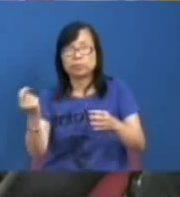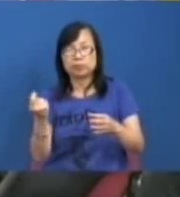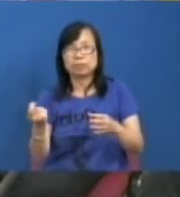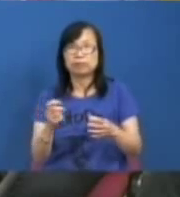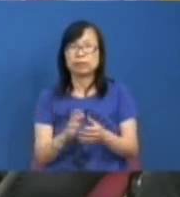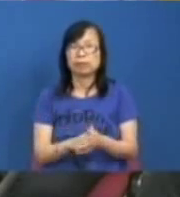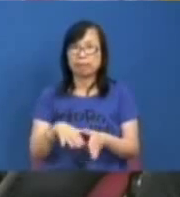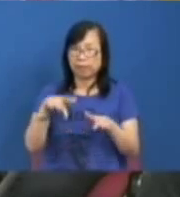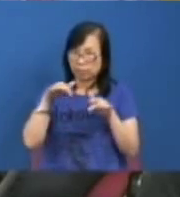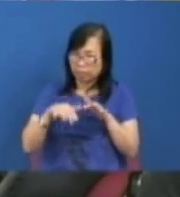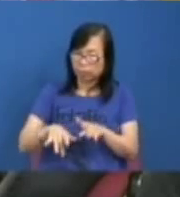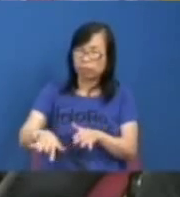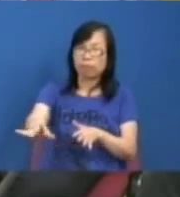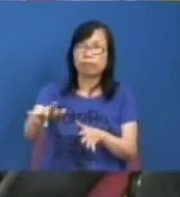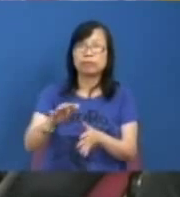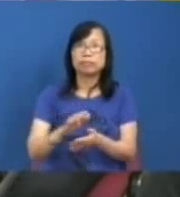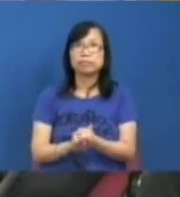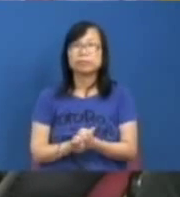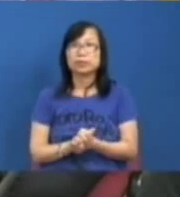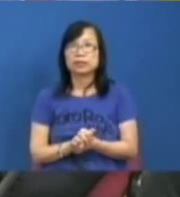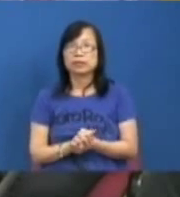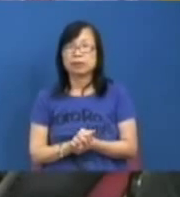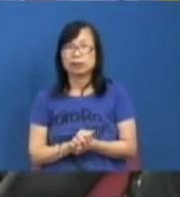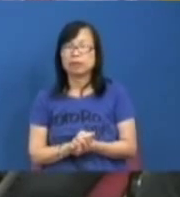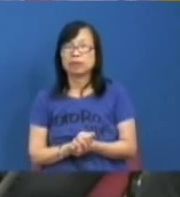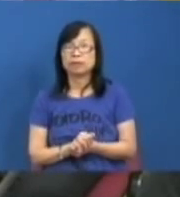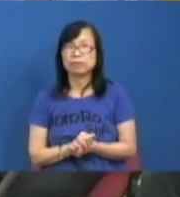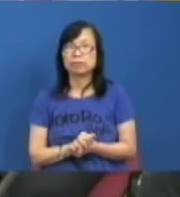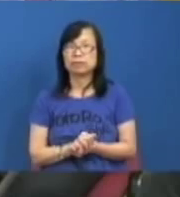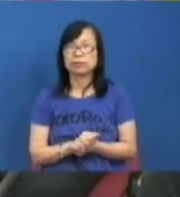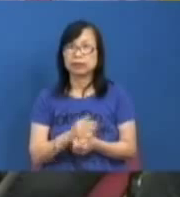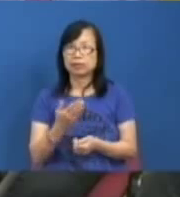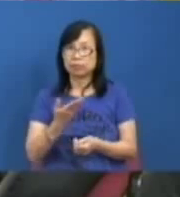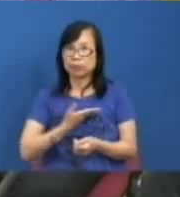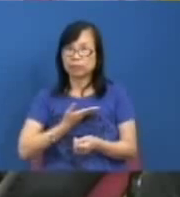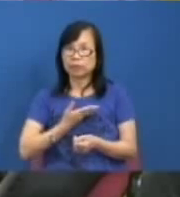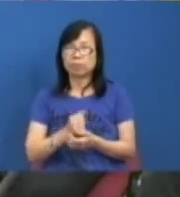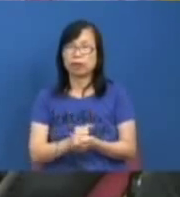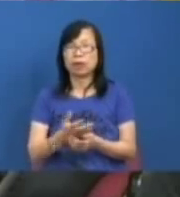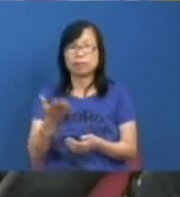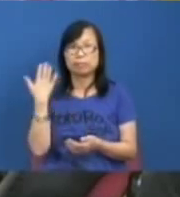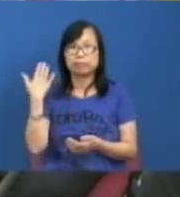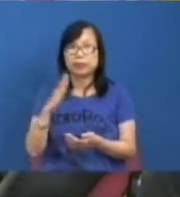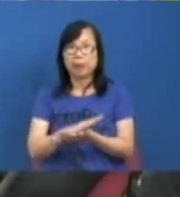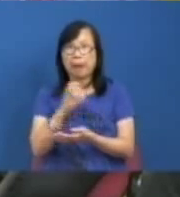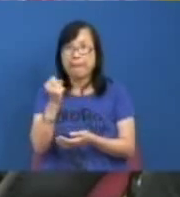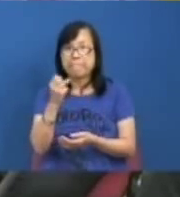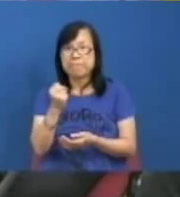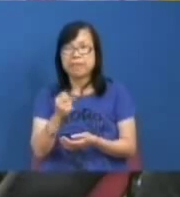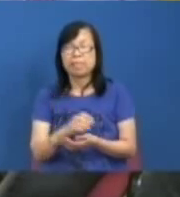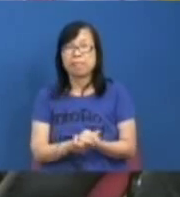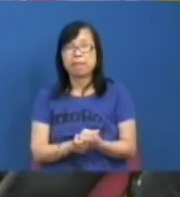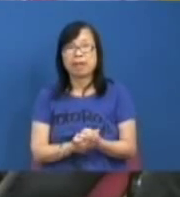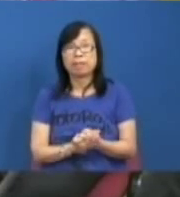量、那個capacity 那個容忍度呢，即是可能50年雨、大雨我們都設計